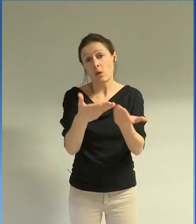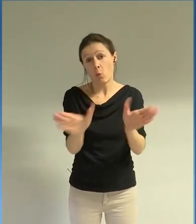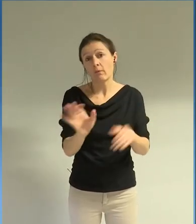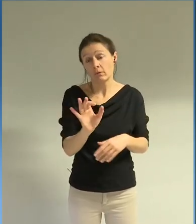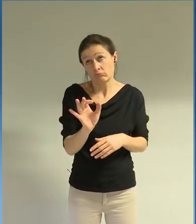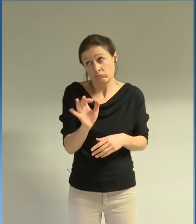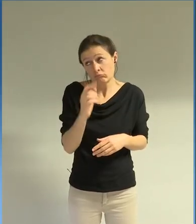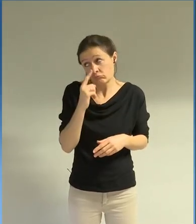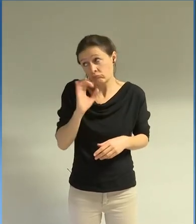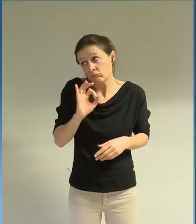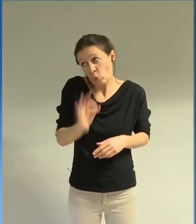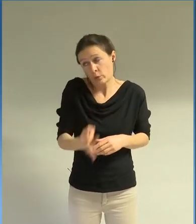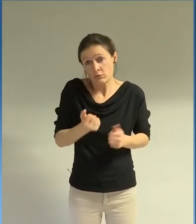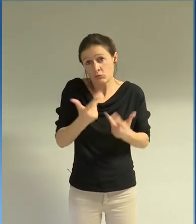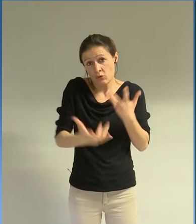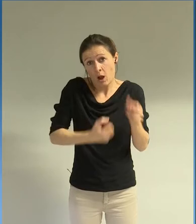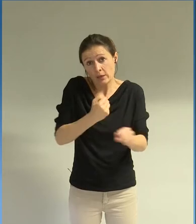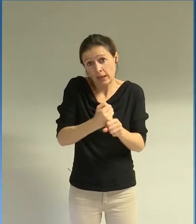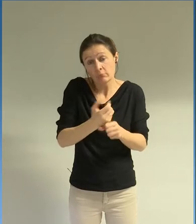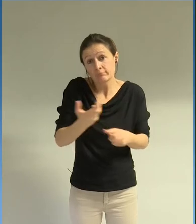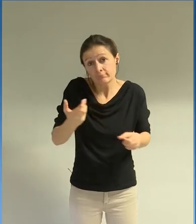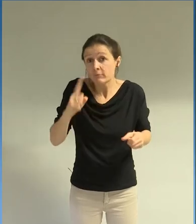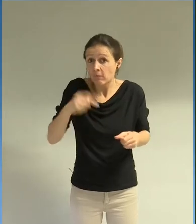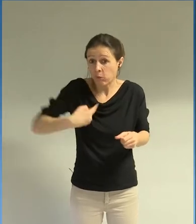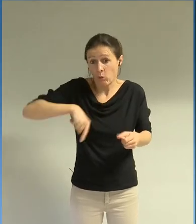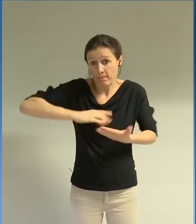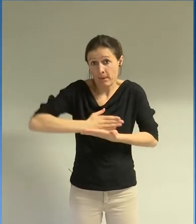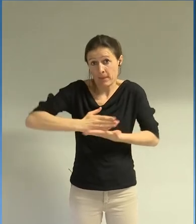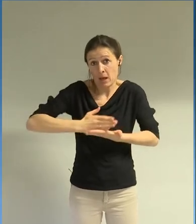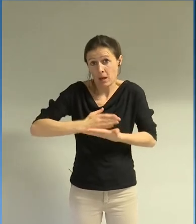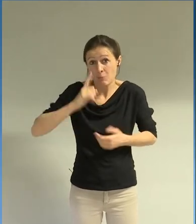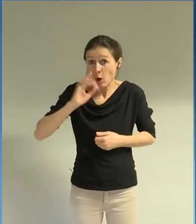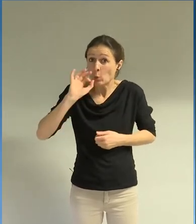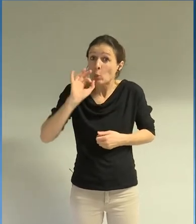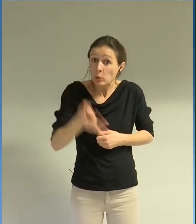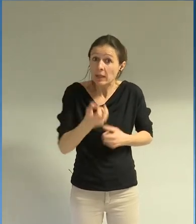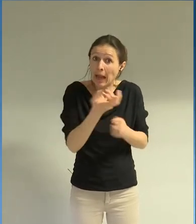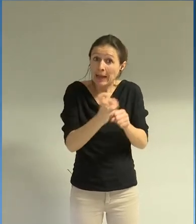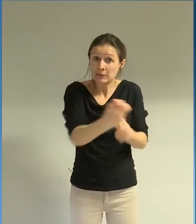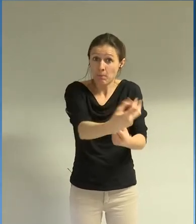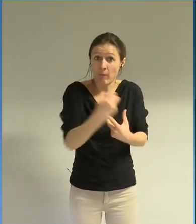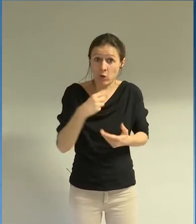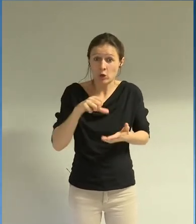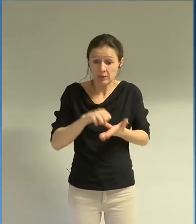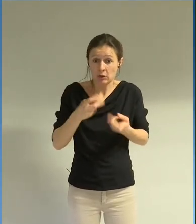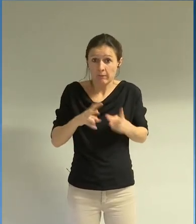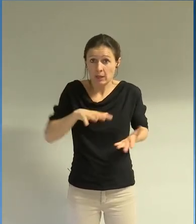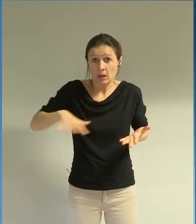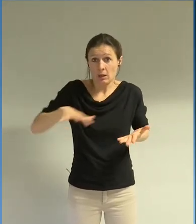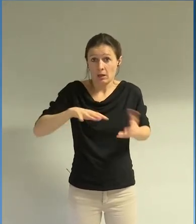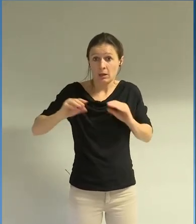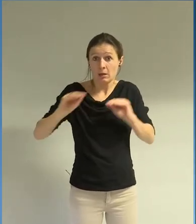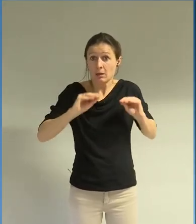dans quelques années il nous faut nous préparer car il ya un risque réel de déstabilisation du commerce local il y à un